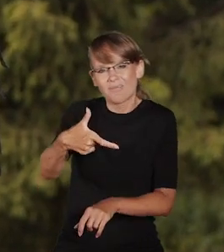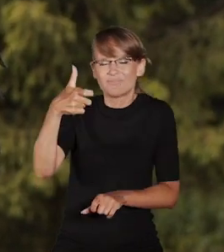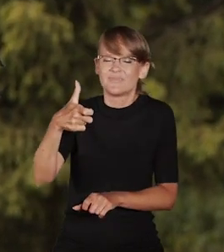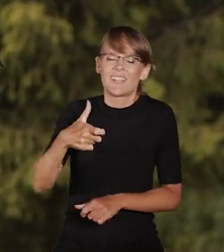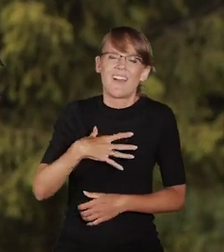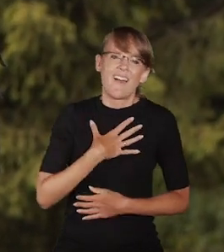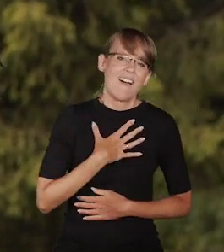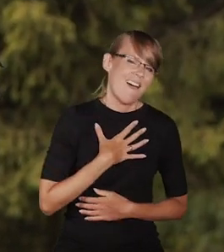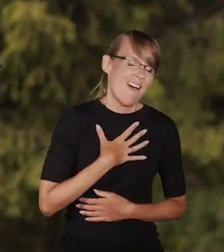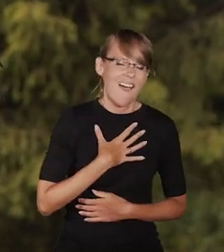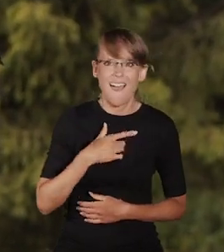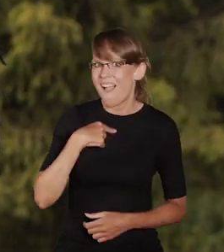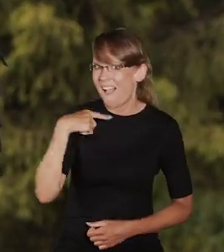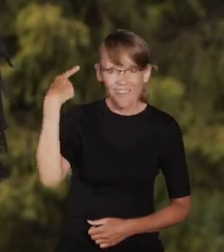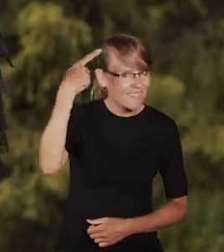to nigdy się więcej nie zobaczymy.